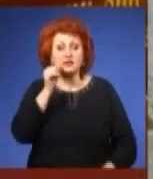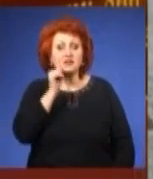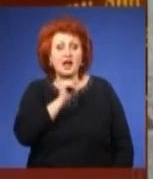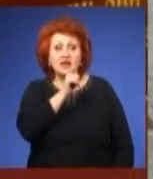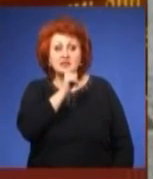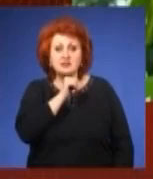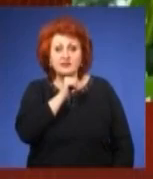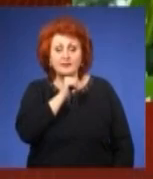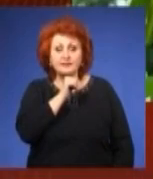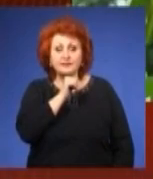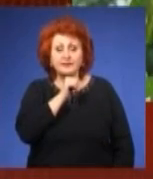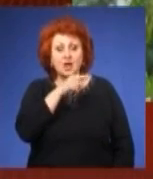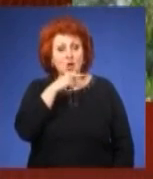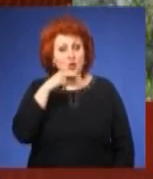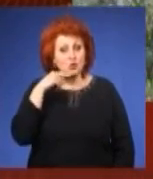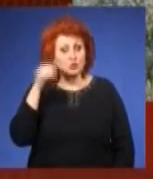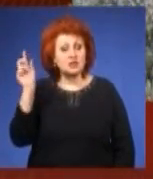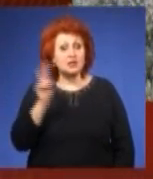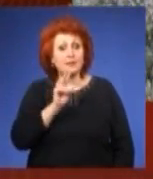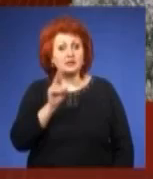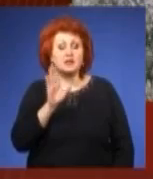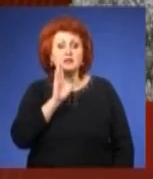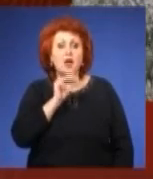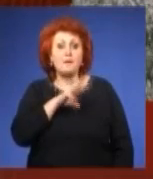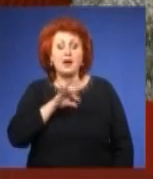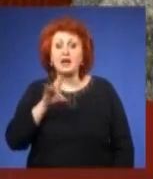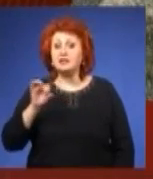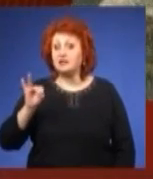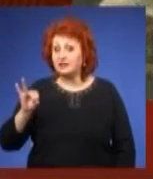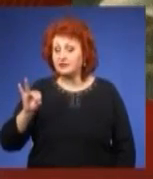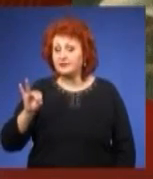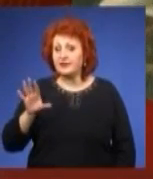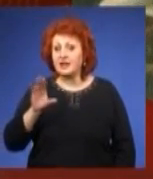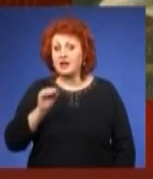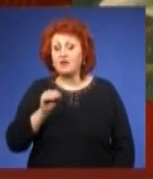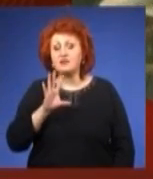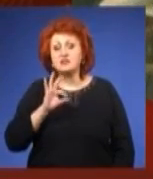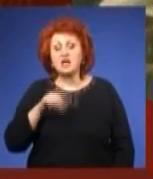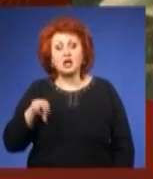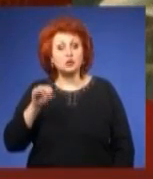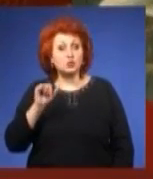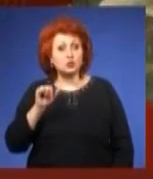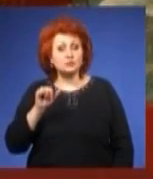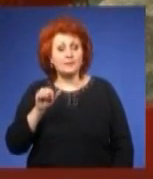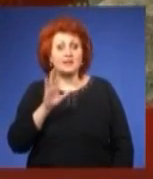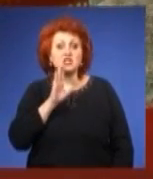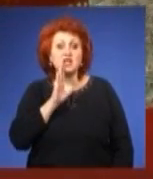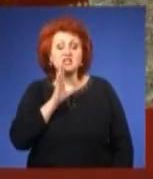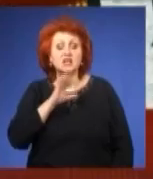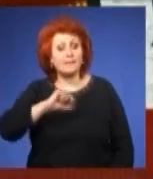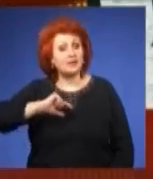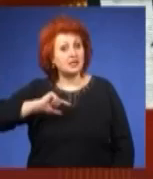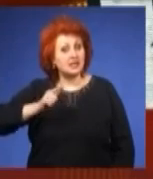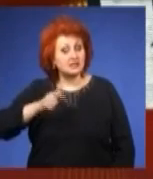учредив таинство Евхаристии. Русский монастырь Святой Марии Магдалине в Гефсиманском саду. Горнинский